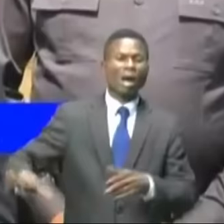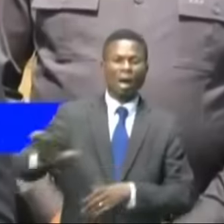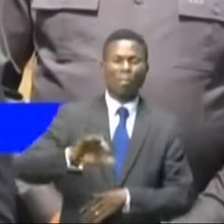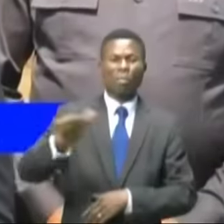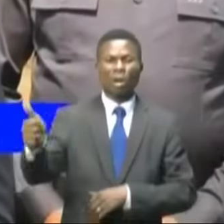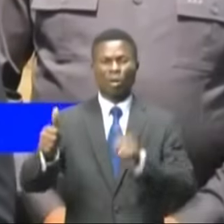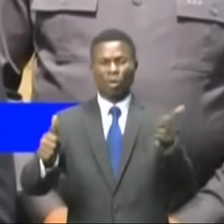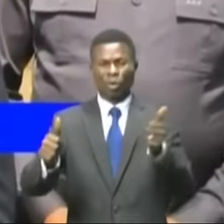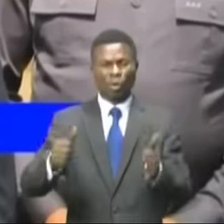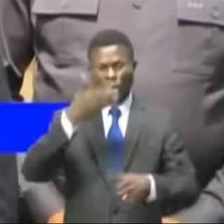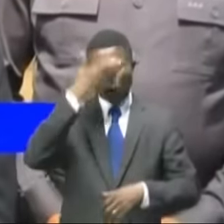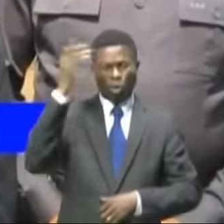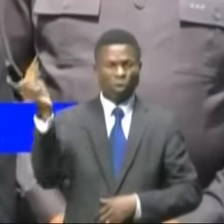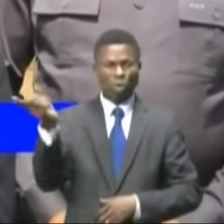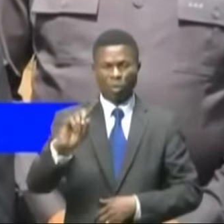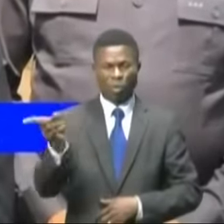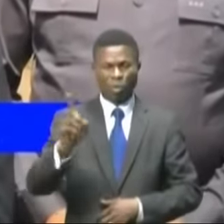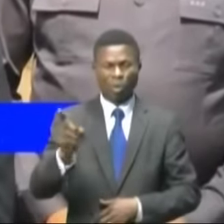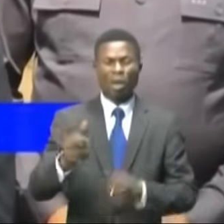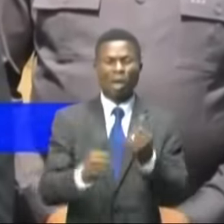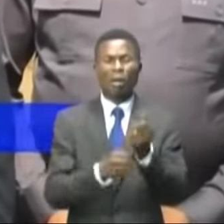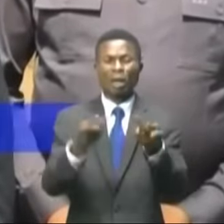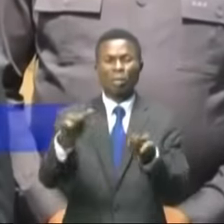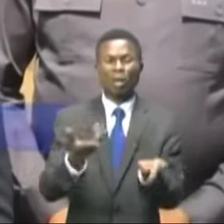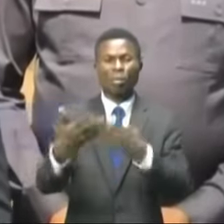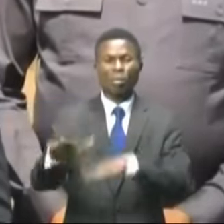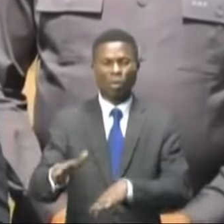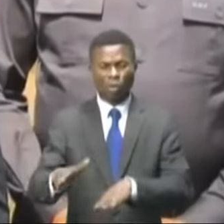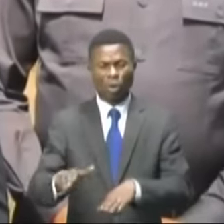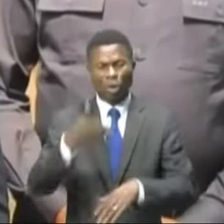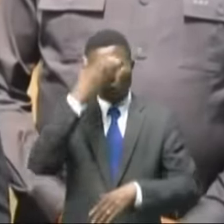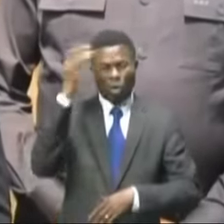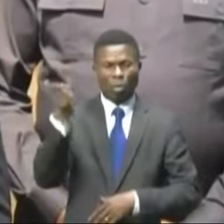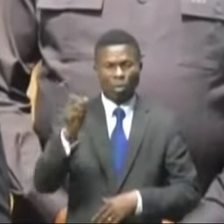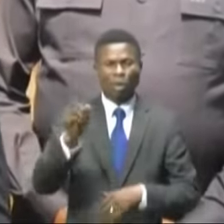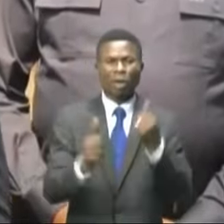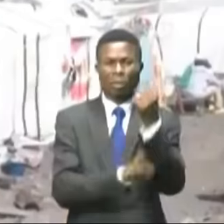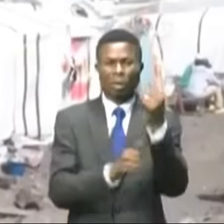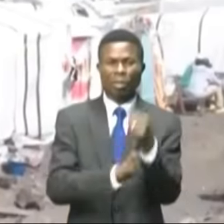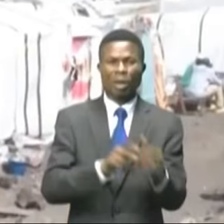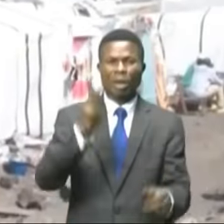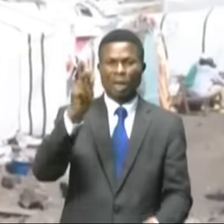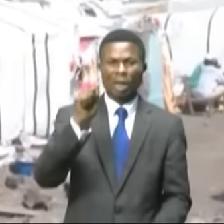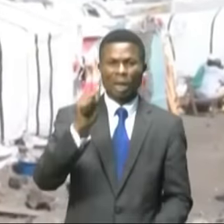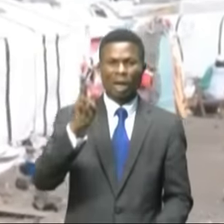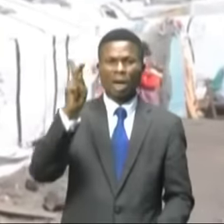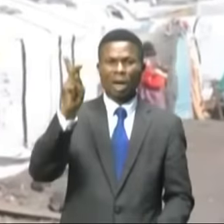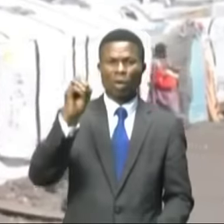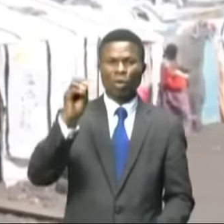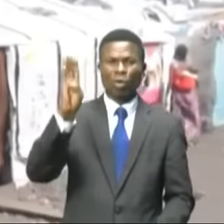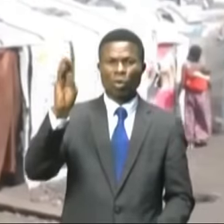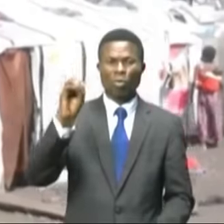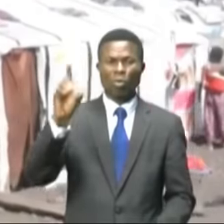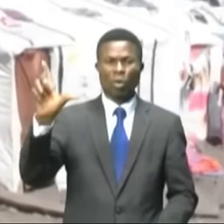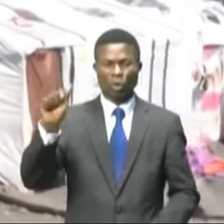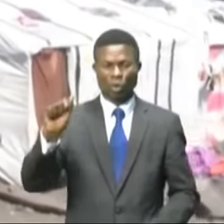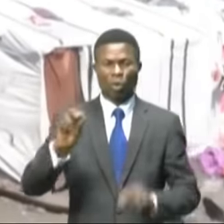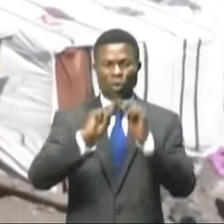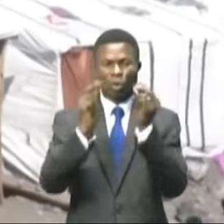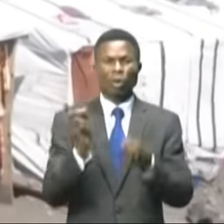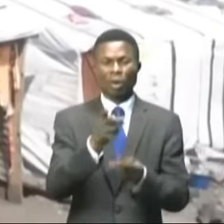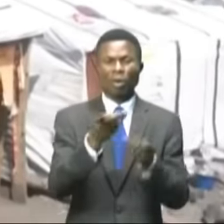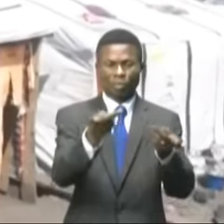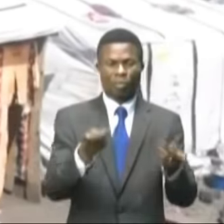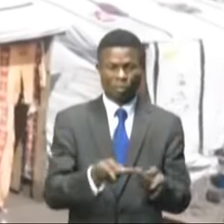parce que nous ne pouvons pas oublier les morts de Kishishe. Nous ne pouvons pas oublier les morts de Kakobola. Peu avant, cette délégation s'était rendue sur le